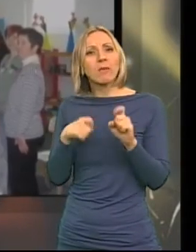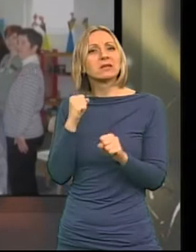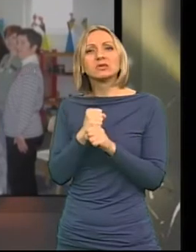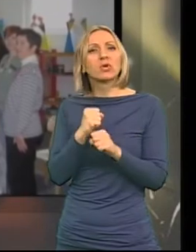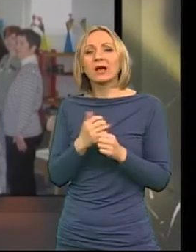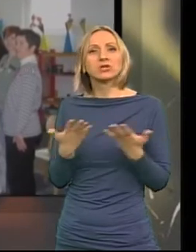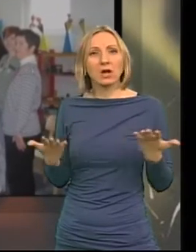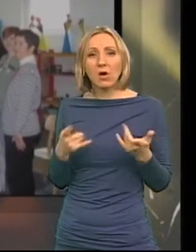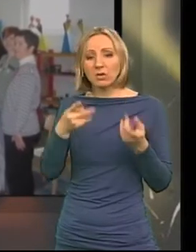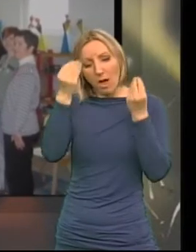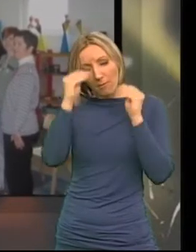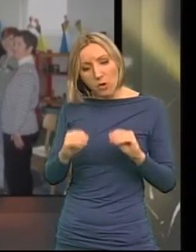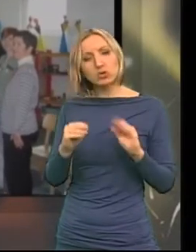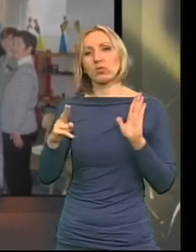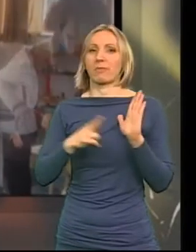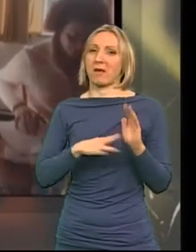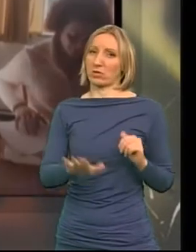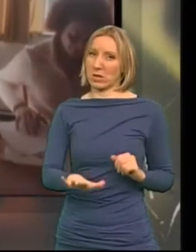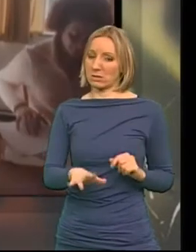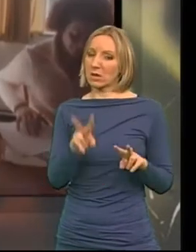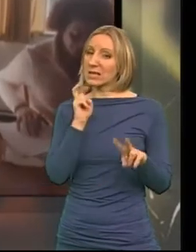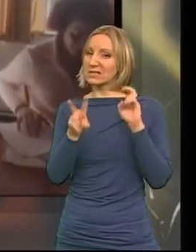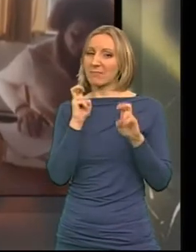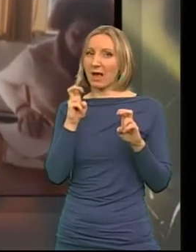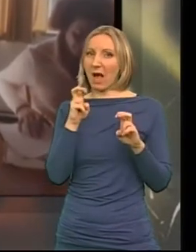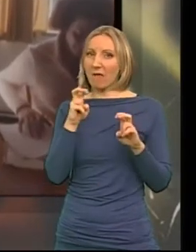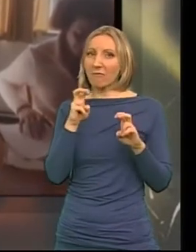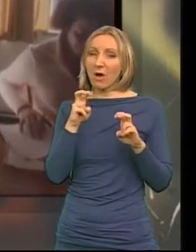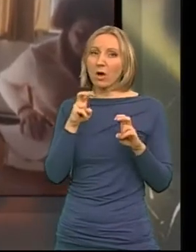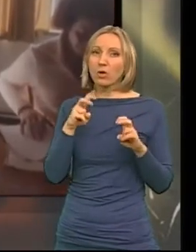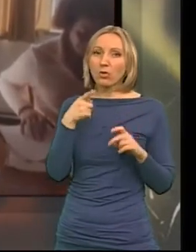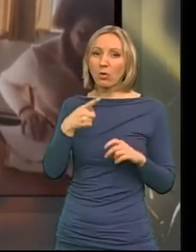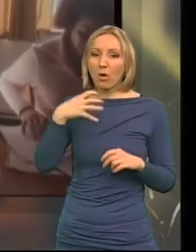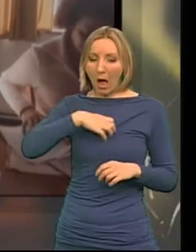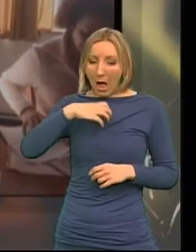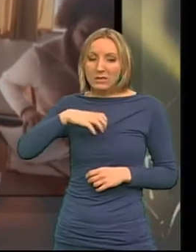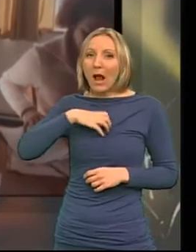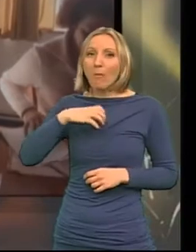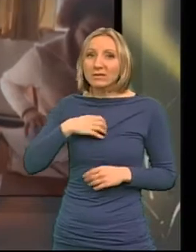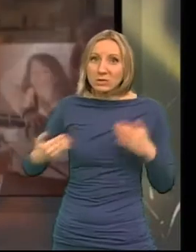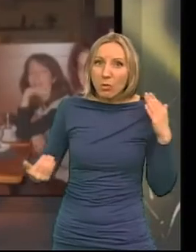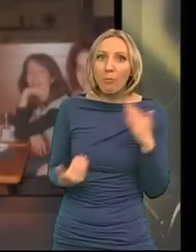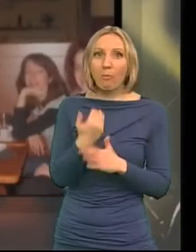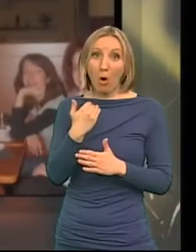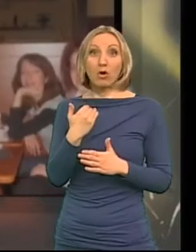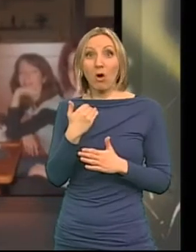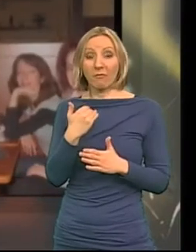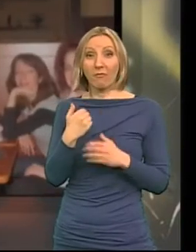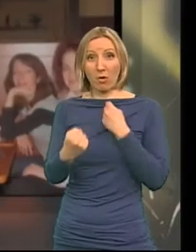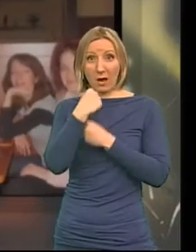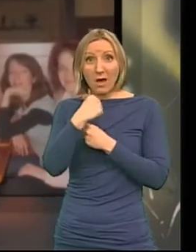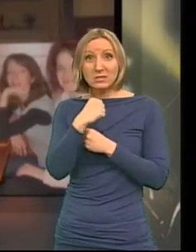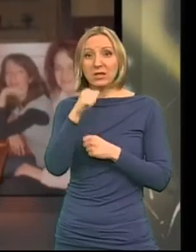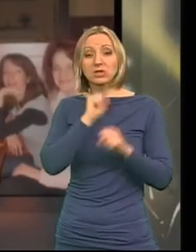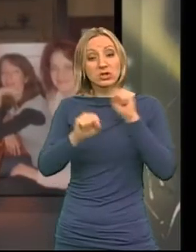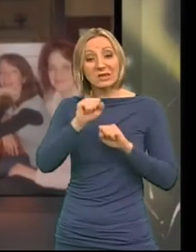tako da vrlo poštuju pravo deteta, izbegavaju traumatizaciju eventualnog proživljenog nasilja i štite dete od